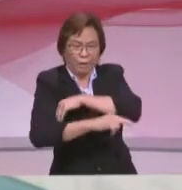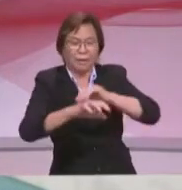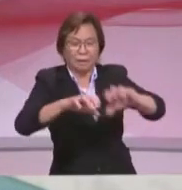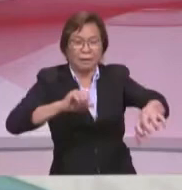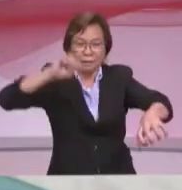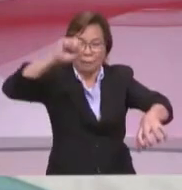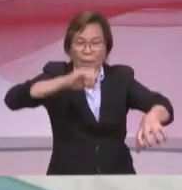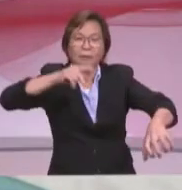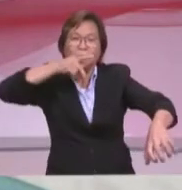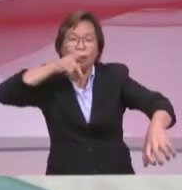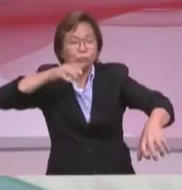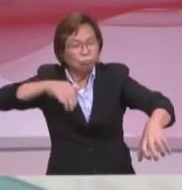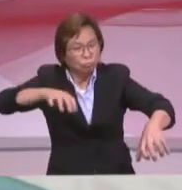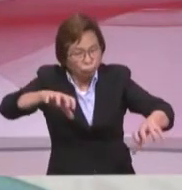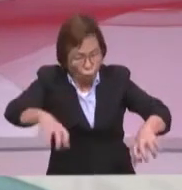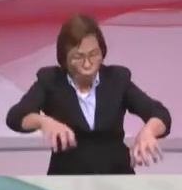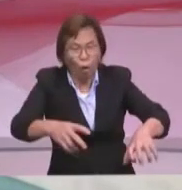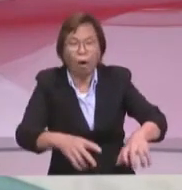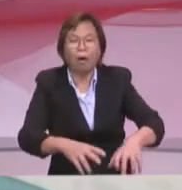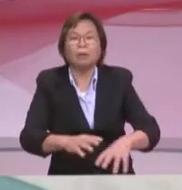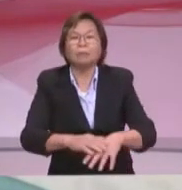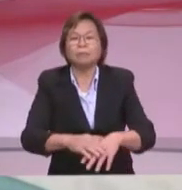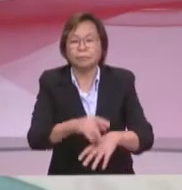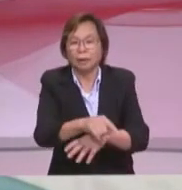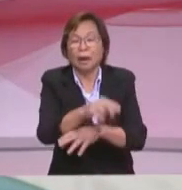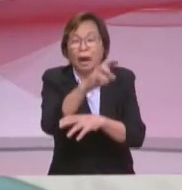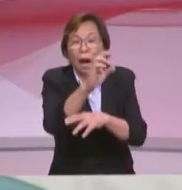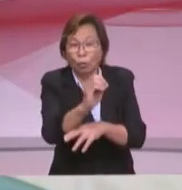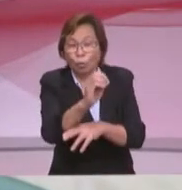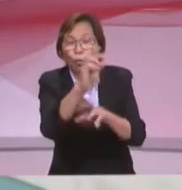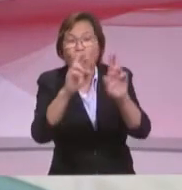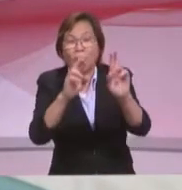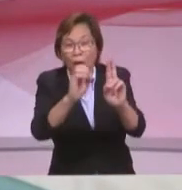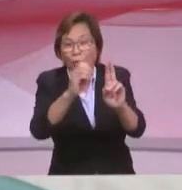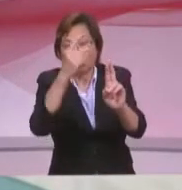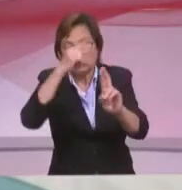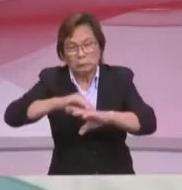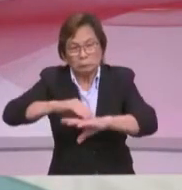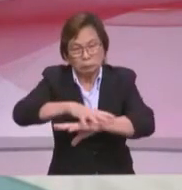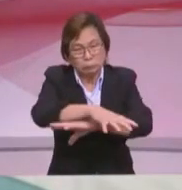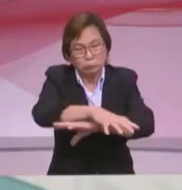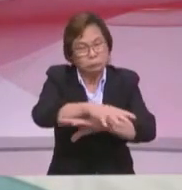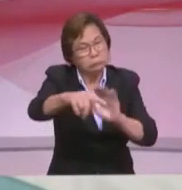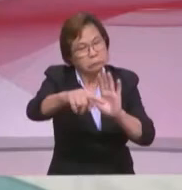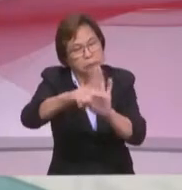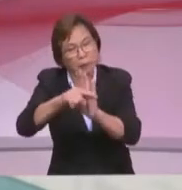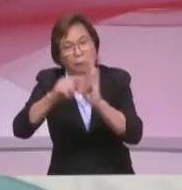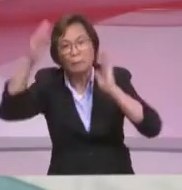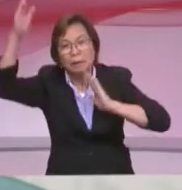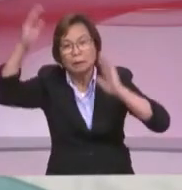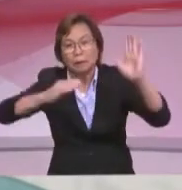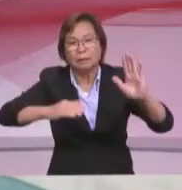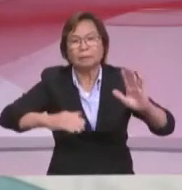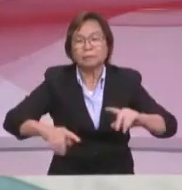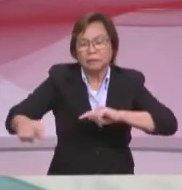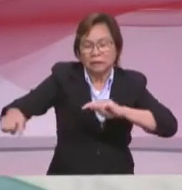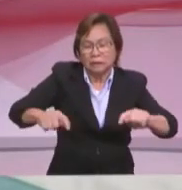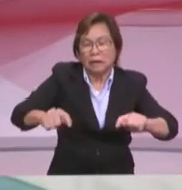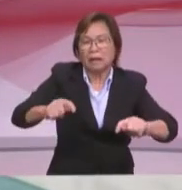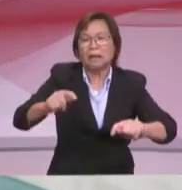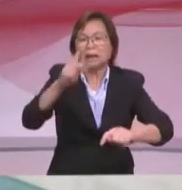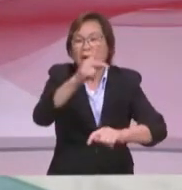dan seterusnya memberi kesan kepada nilai R0-RT bagi negara. Tindakan kesihatan awam perlu diteruskan